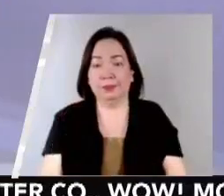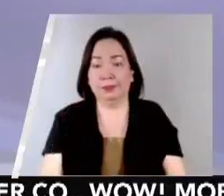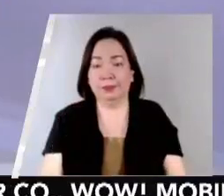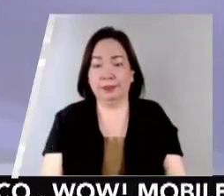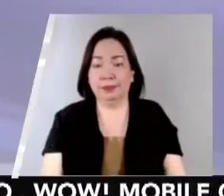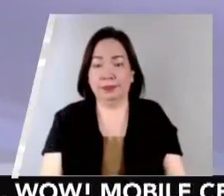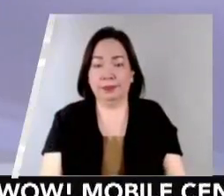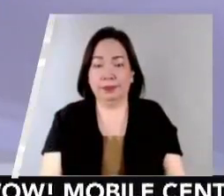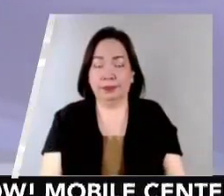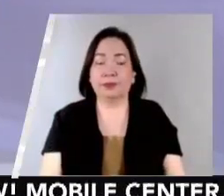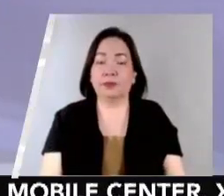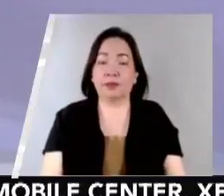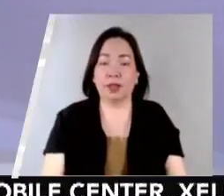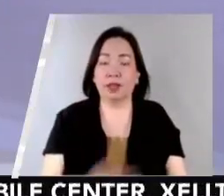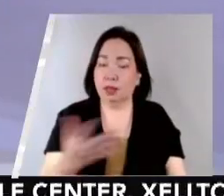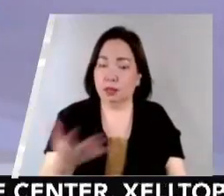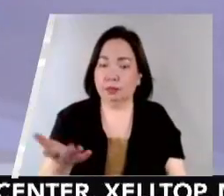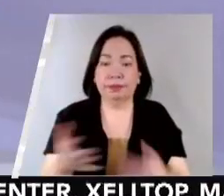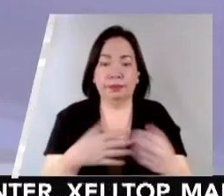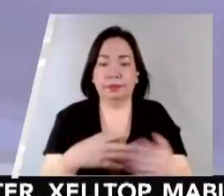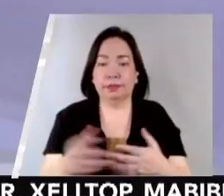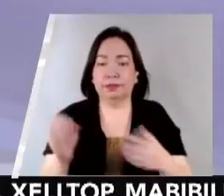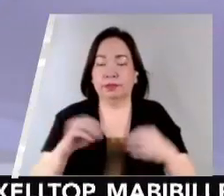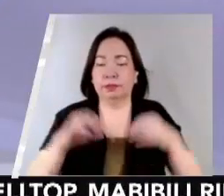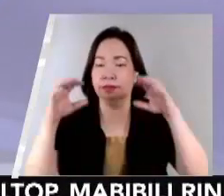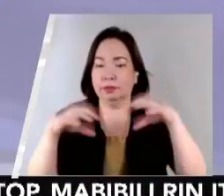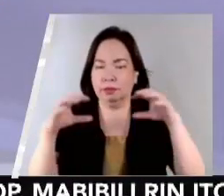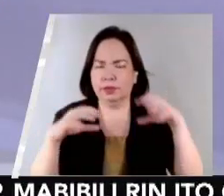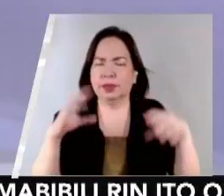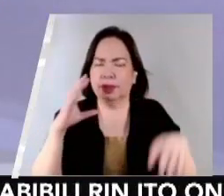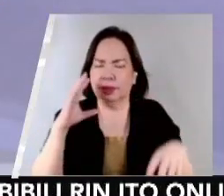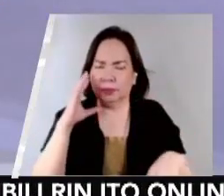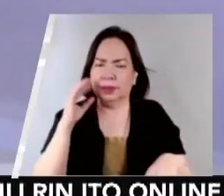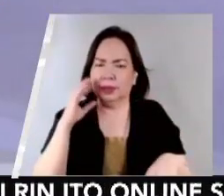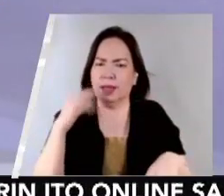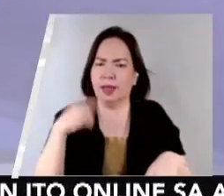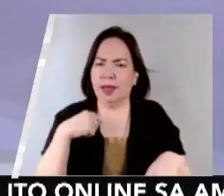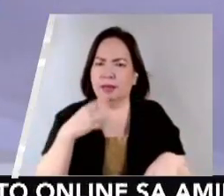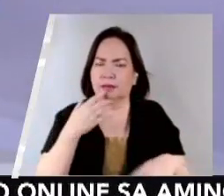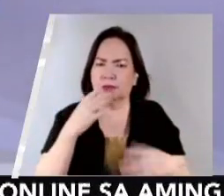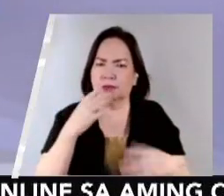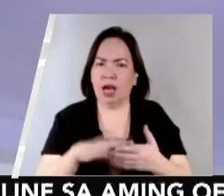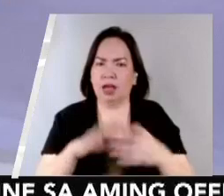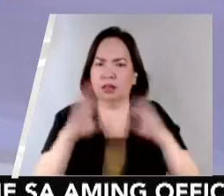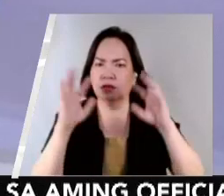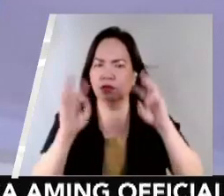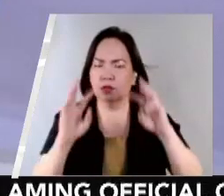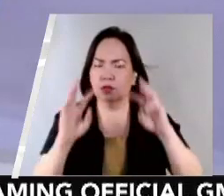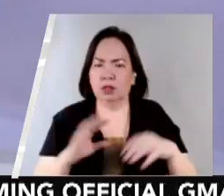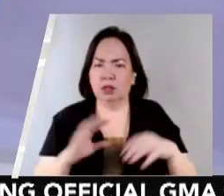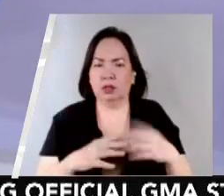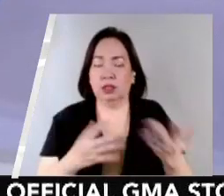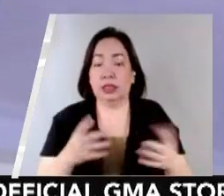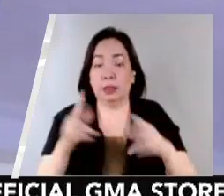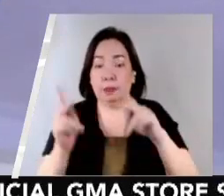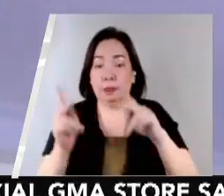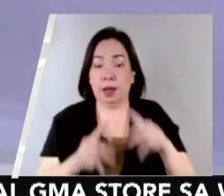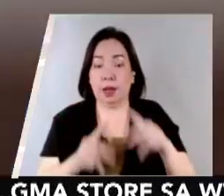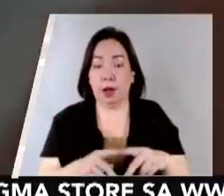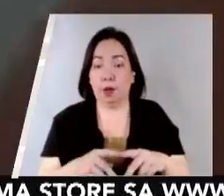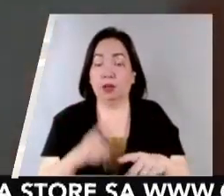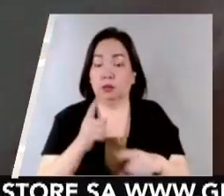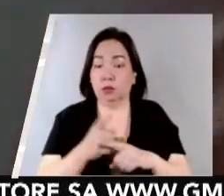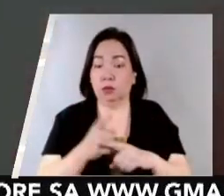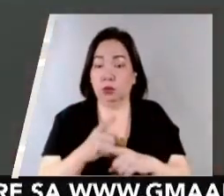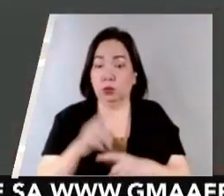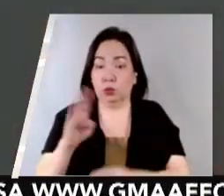Kahit po walang bagyo, ramdam ang masamang panahon sa ilang lugar, bunsod na Habagat. Sa Busuanga, Palawan, isang bangka ang tumaob. Nasira